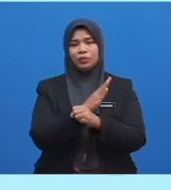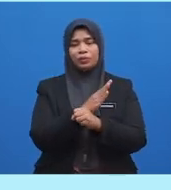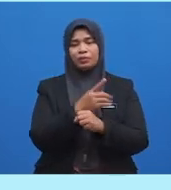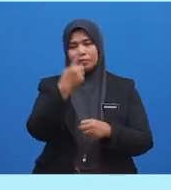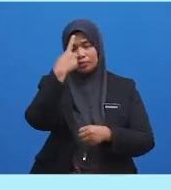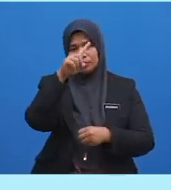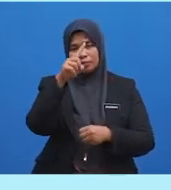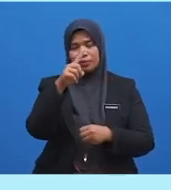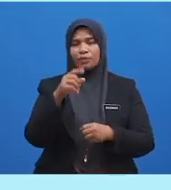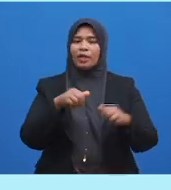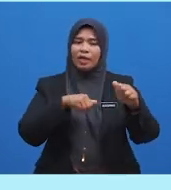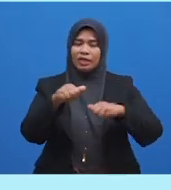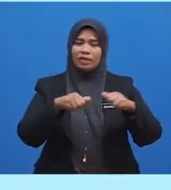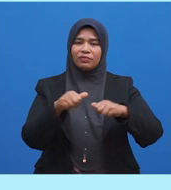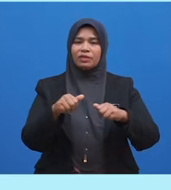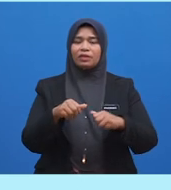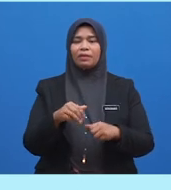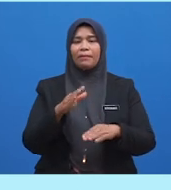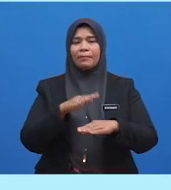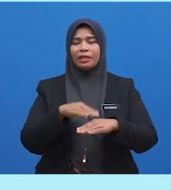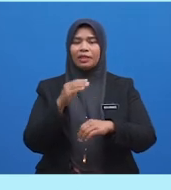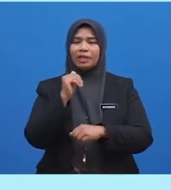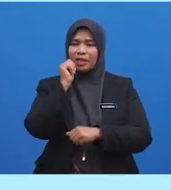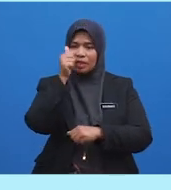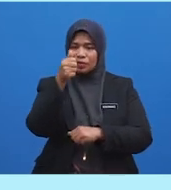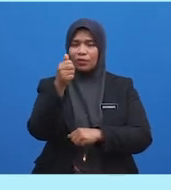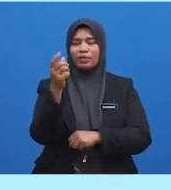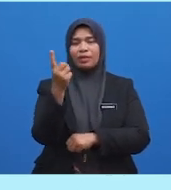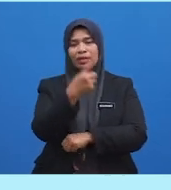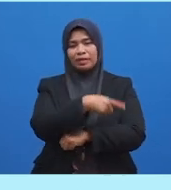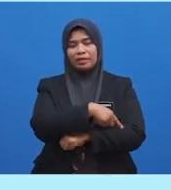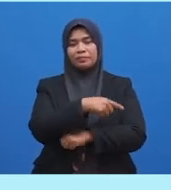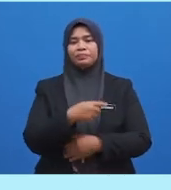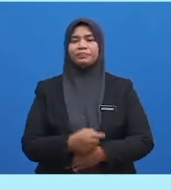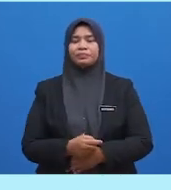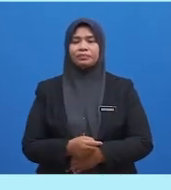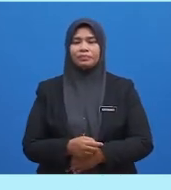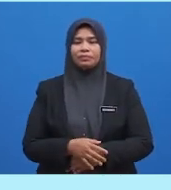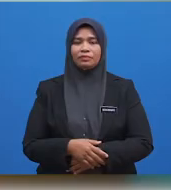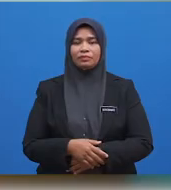untuk activity pada keesokan harinya